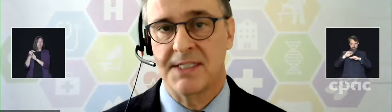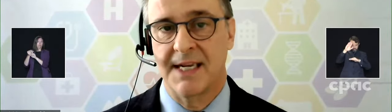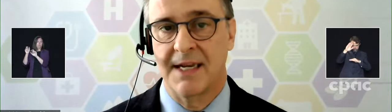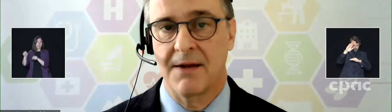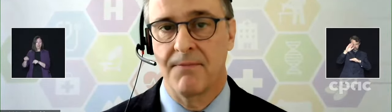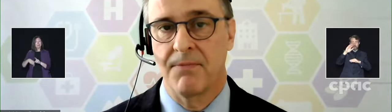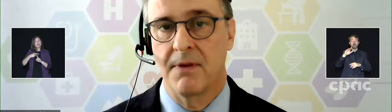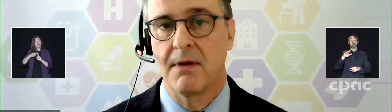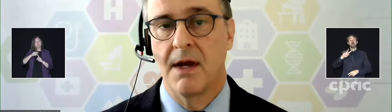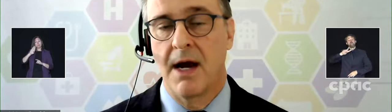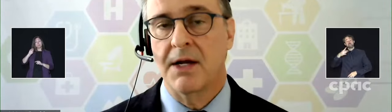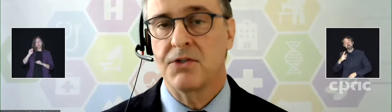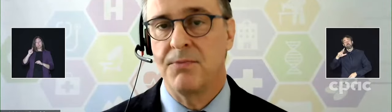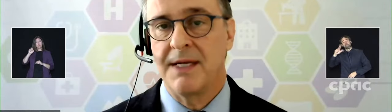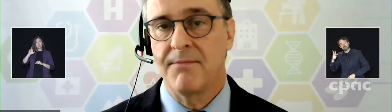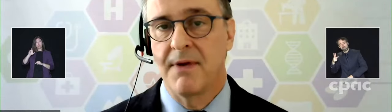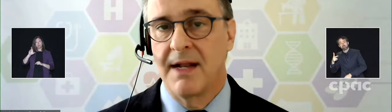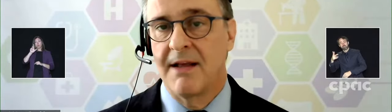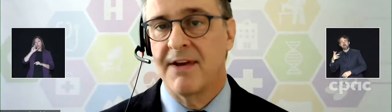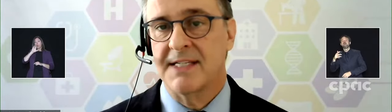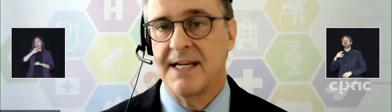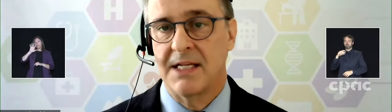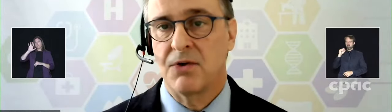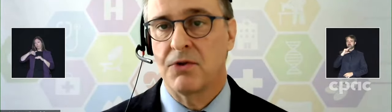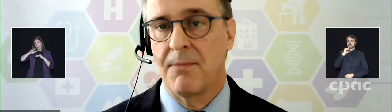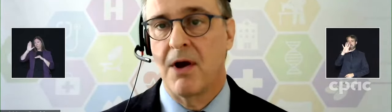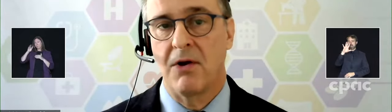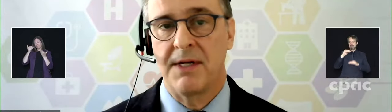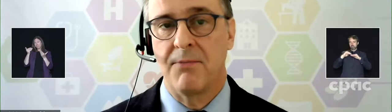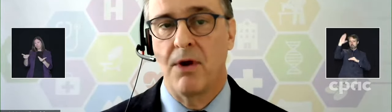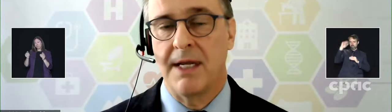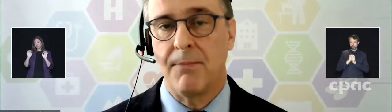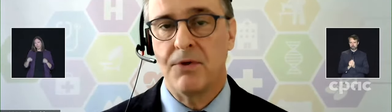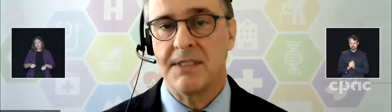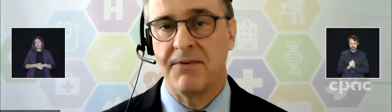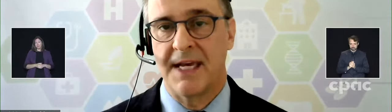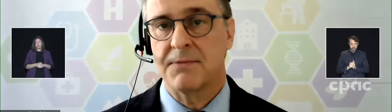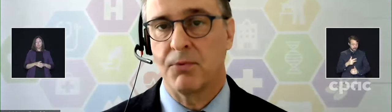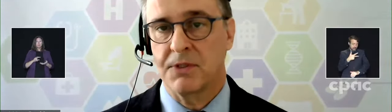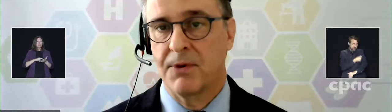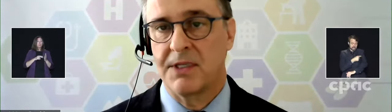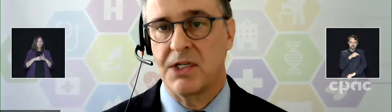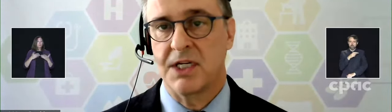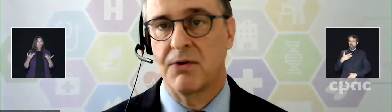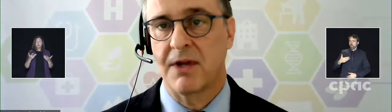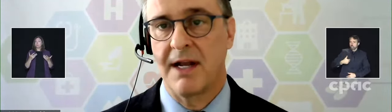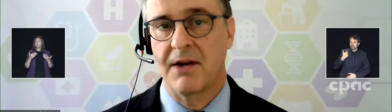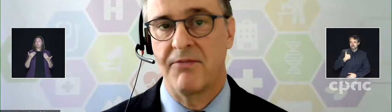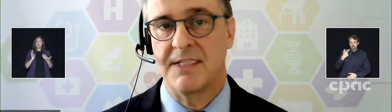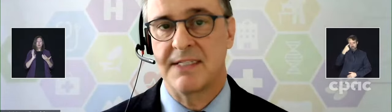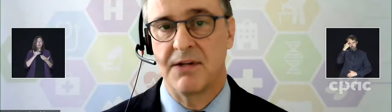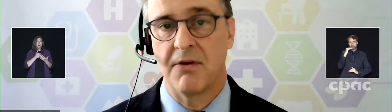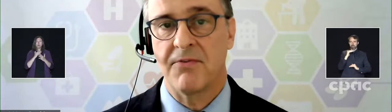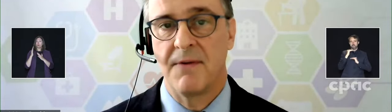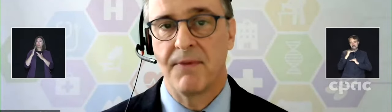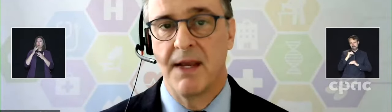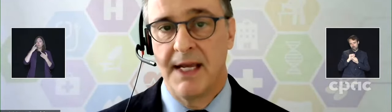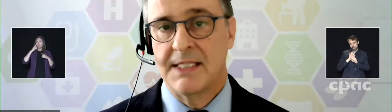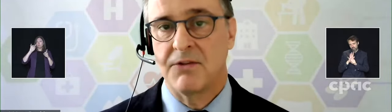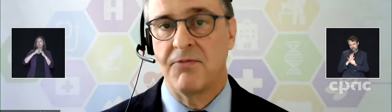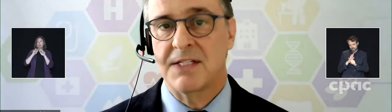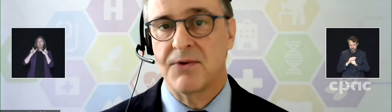dès l'âge de cinq ans. En résumé, la vaccination demeure l'un des moyens les plus efficaces pour se protéger contre la COVID-19